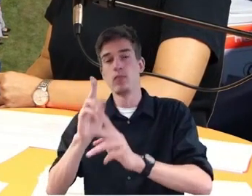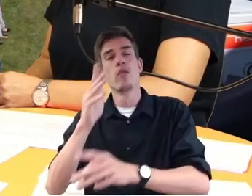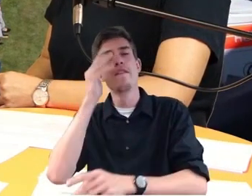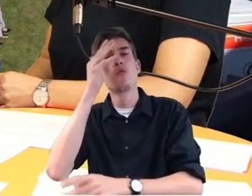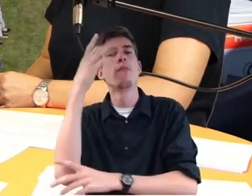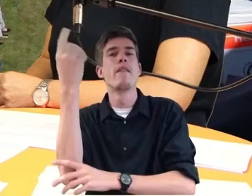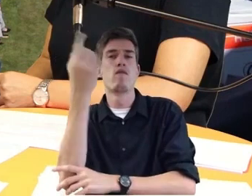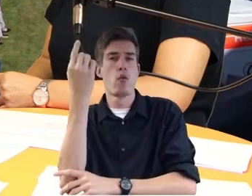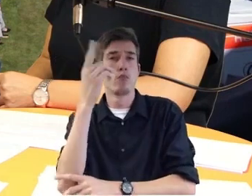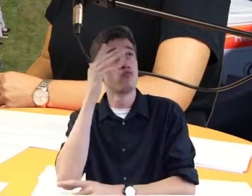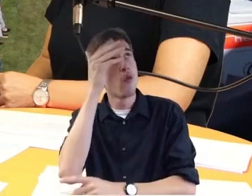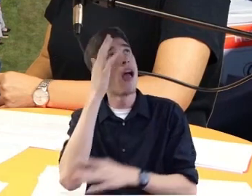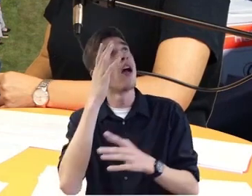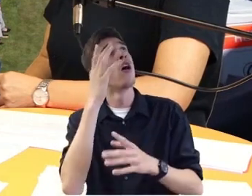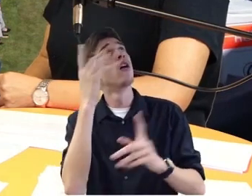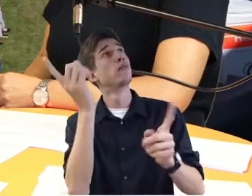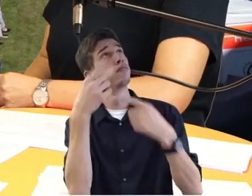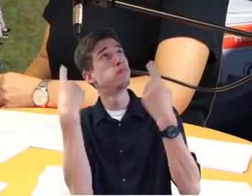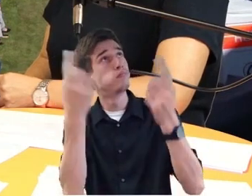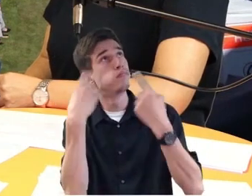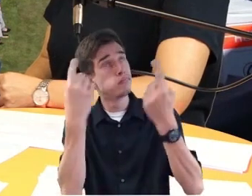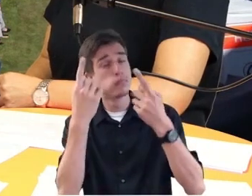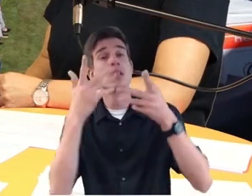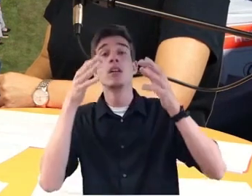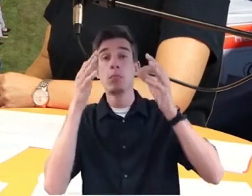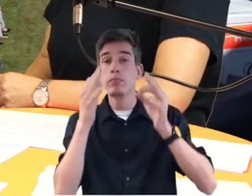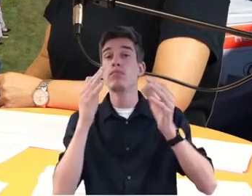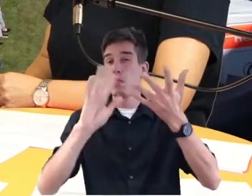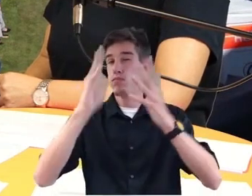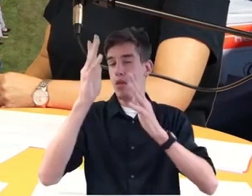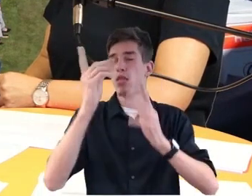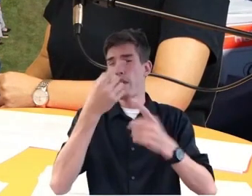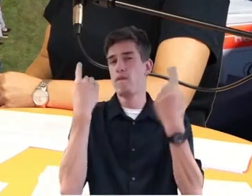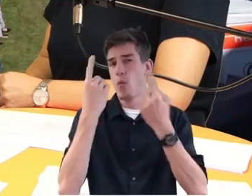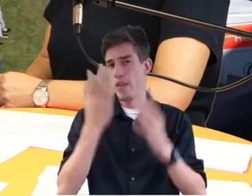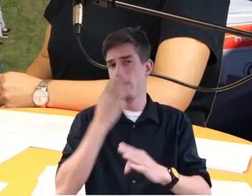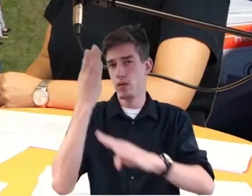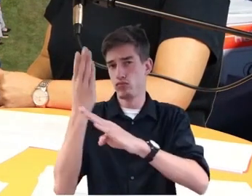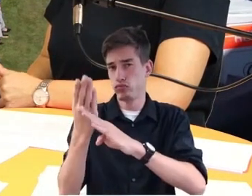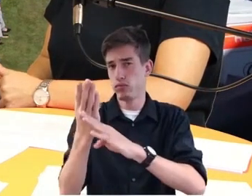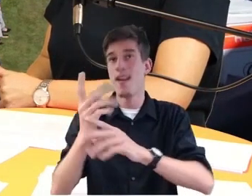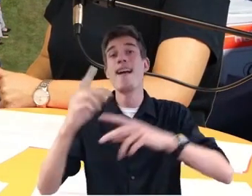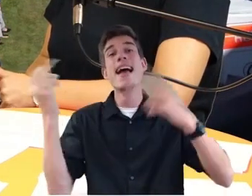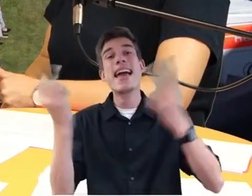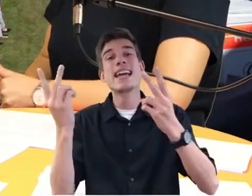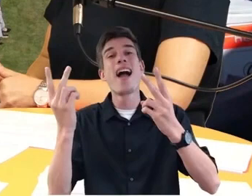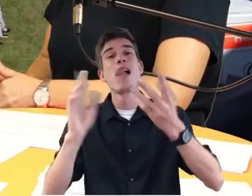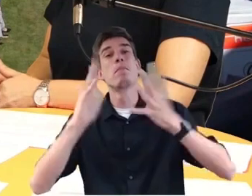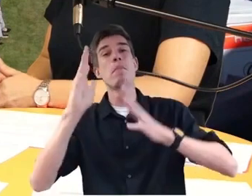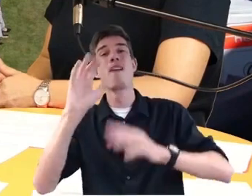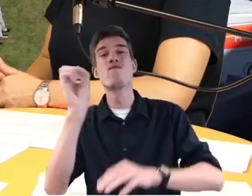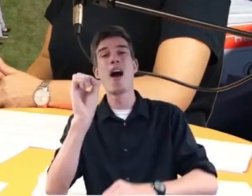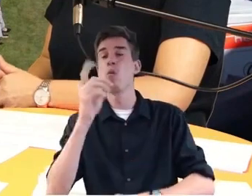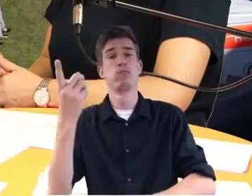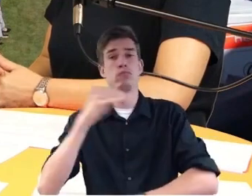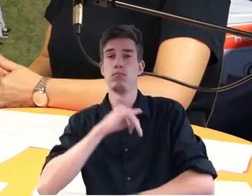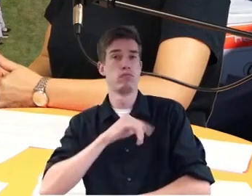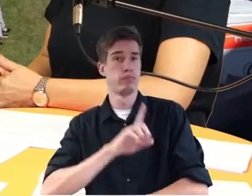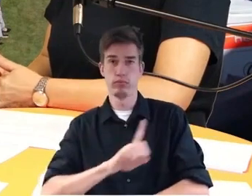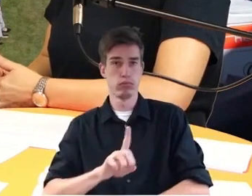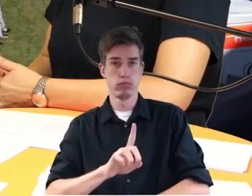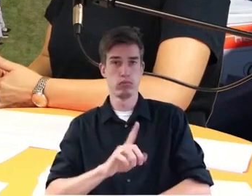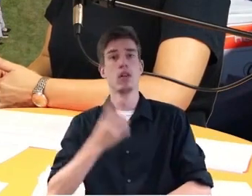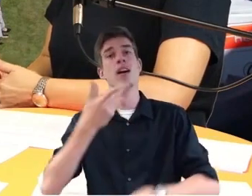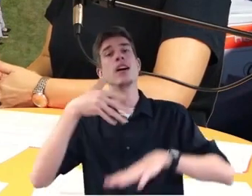die vorher wenn es brennt kommt die feuerwehr und löscht das feuer und den ist das erstmal egal warum es brennt und die haben bestimmte